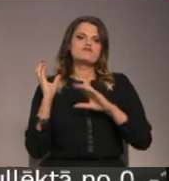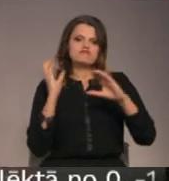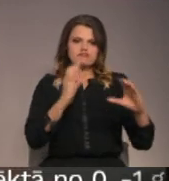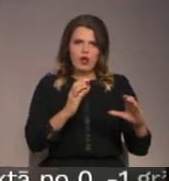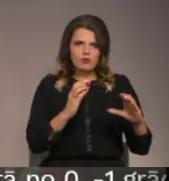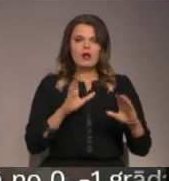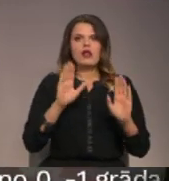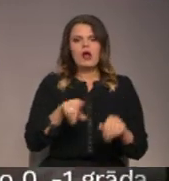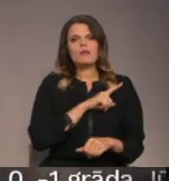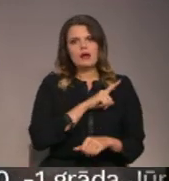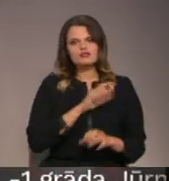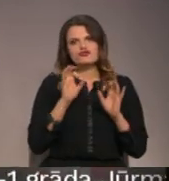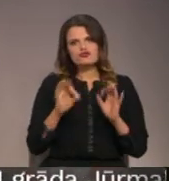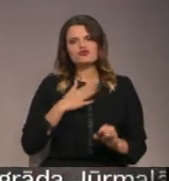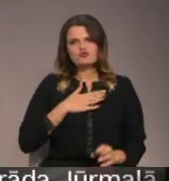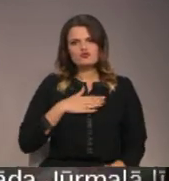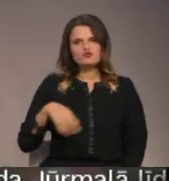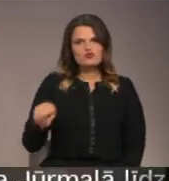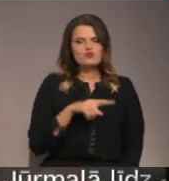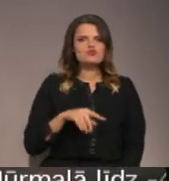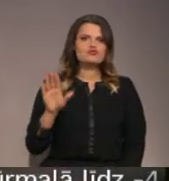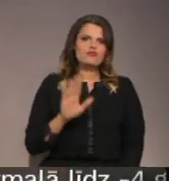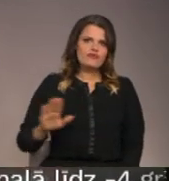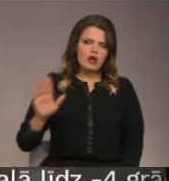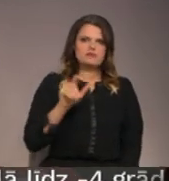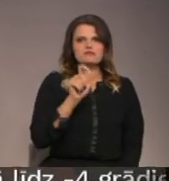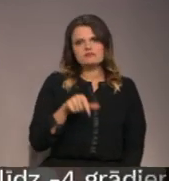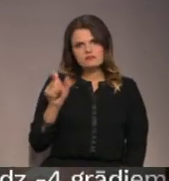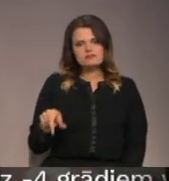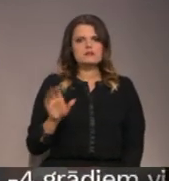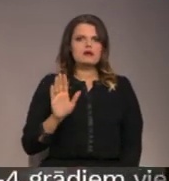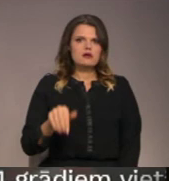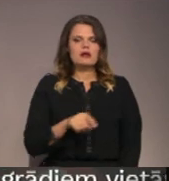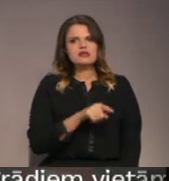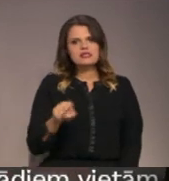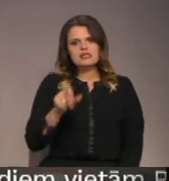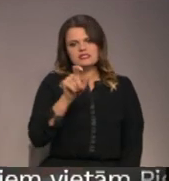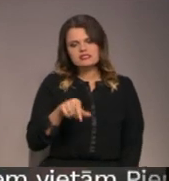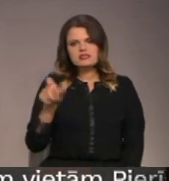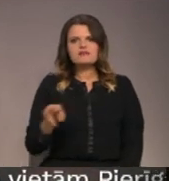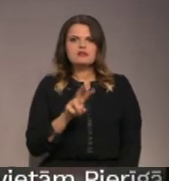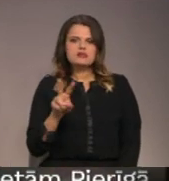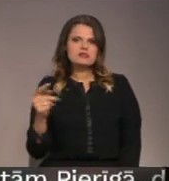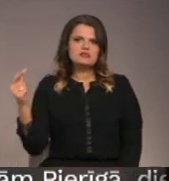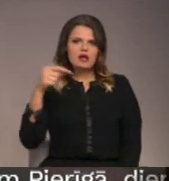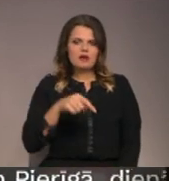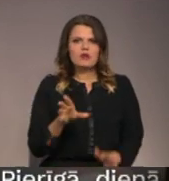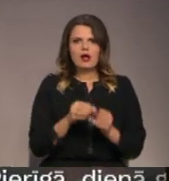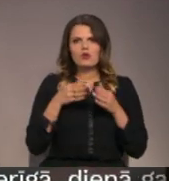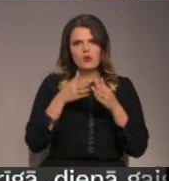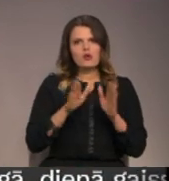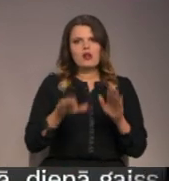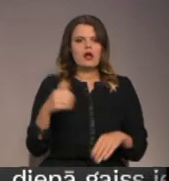Lai pasargāt patiešām mūsu valsts piederīgos no tā, lai tie cilvēki, kas atbrauks ar to kuģi, lai